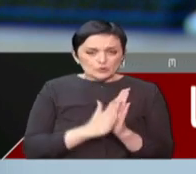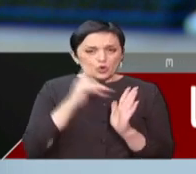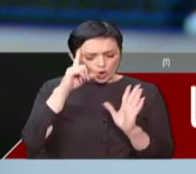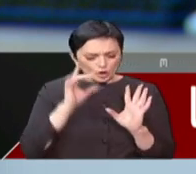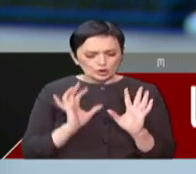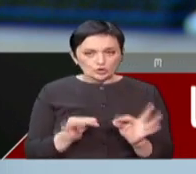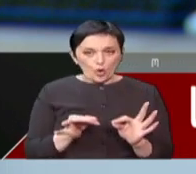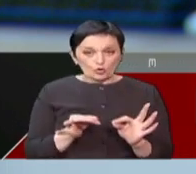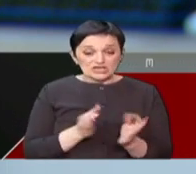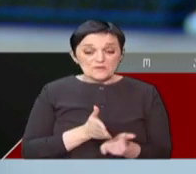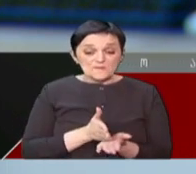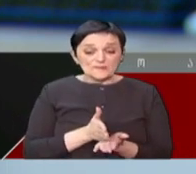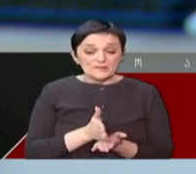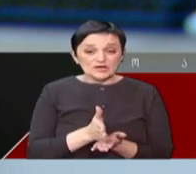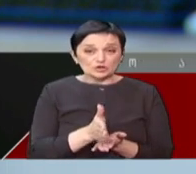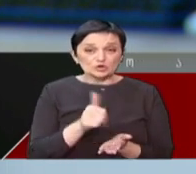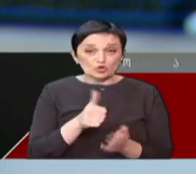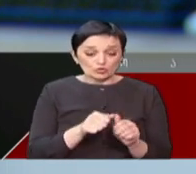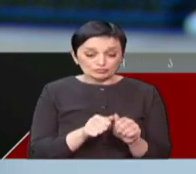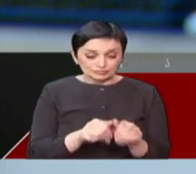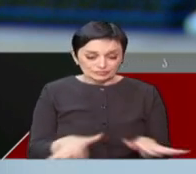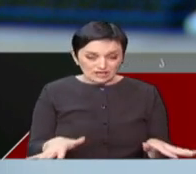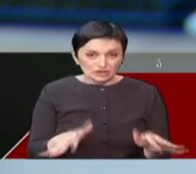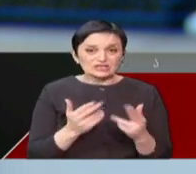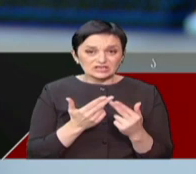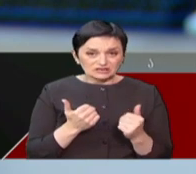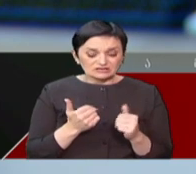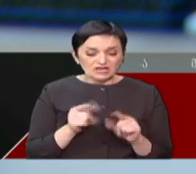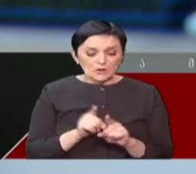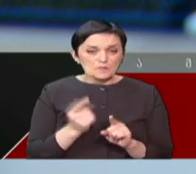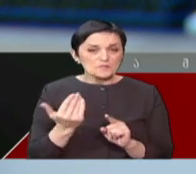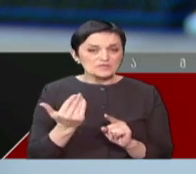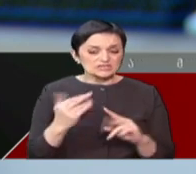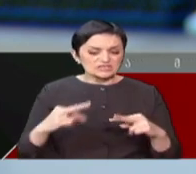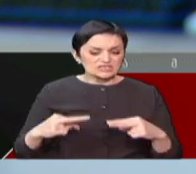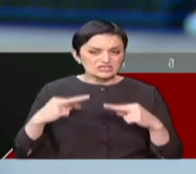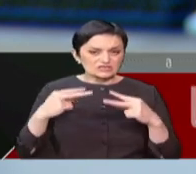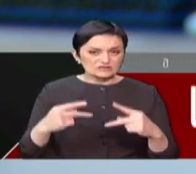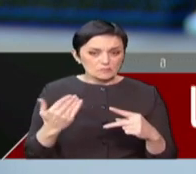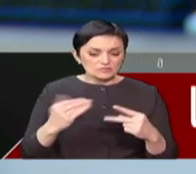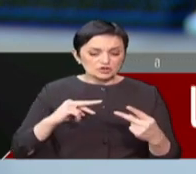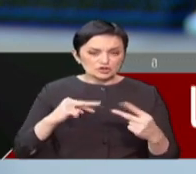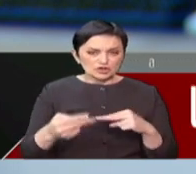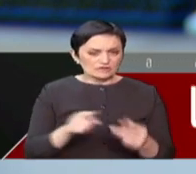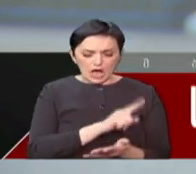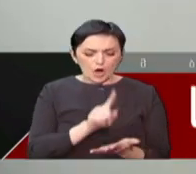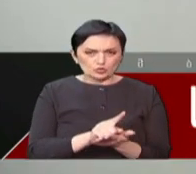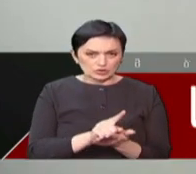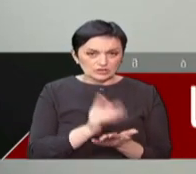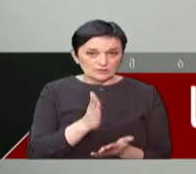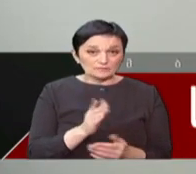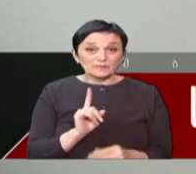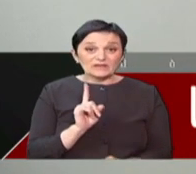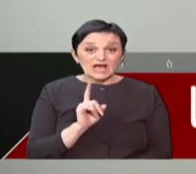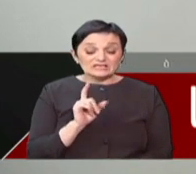ლოგიკურად მიდის როგორც დაშლისკენ, ასევე მიდის იმისკენ, რომ მისი ცვლილება და მის შეცვლა აუცილებელი ხდება. ის